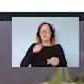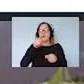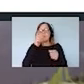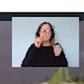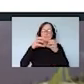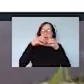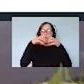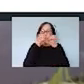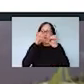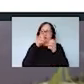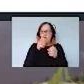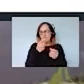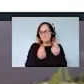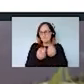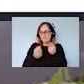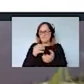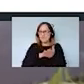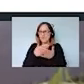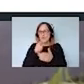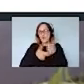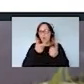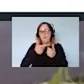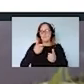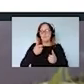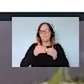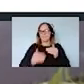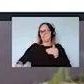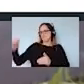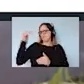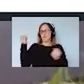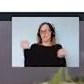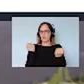Google'a są świetną inspiracją, dlatego że robią je naprawdę na najwyższym poziomie.